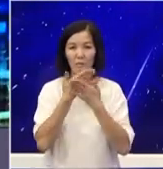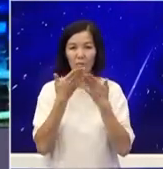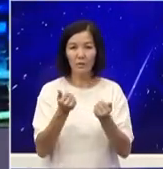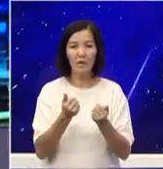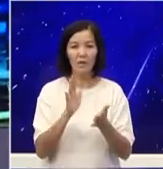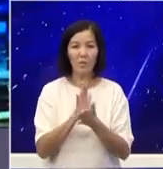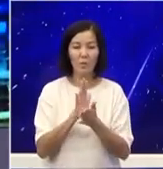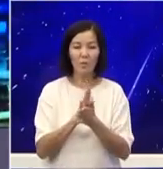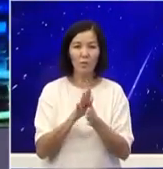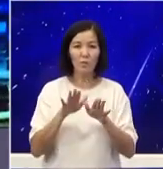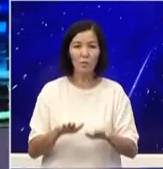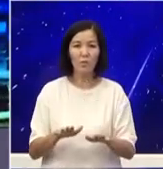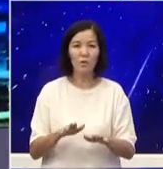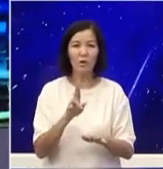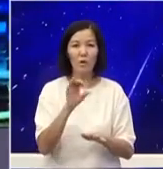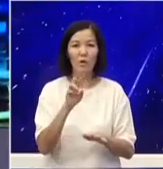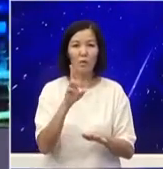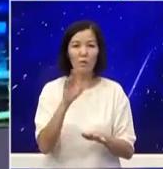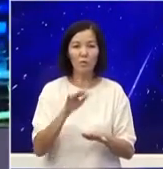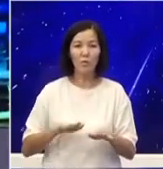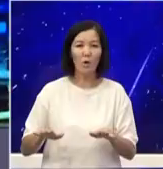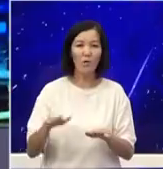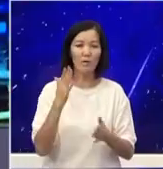осындай қоқыс полигонының бірі Көксу ауданында.